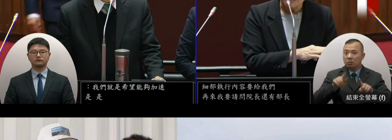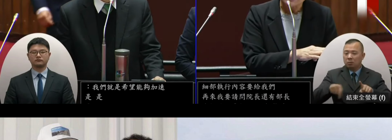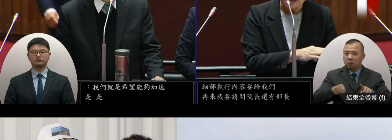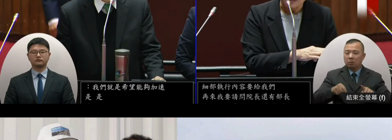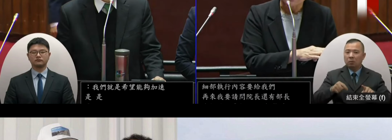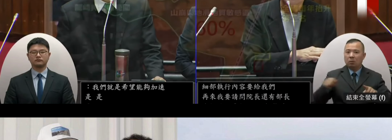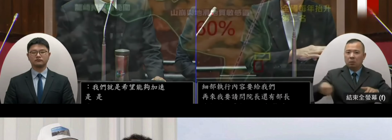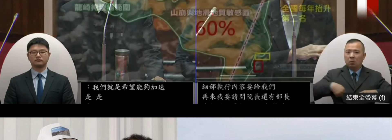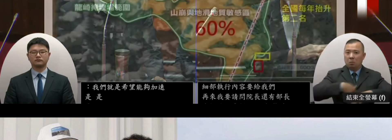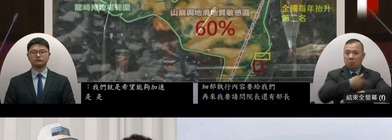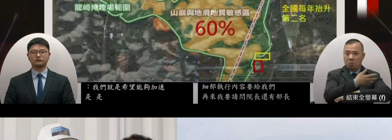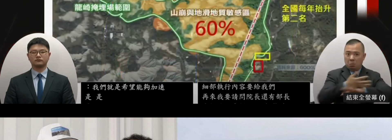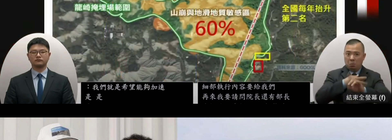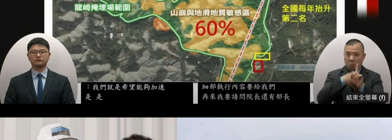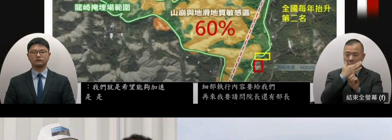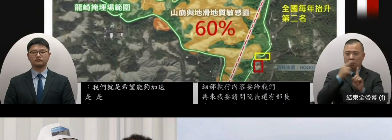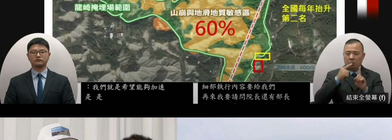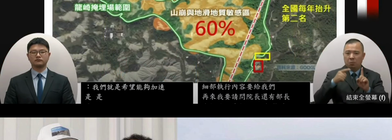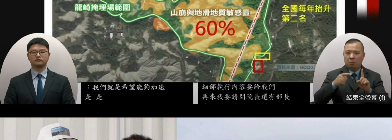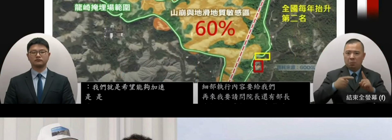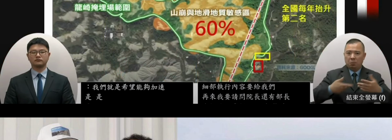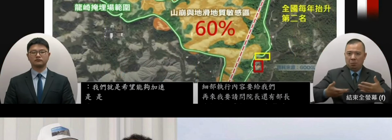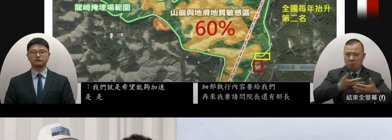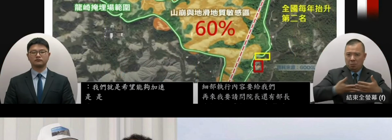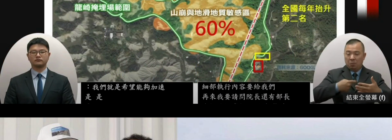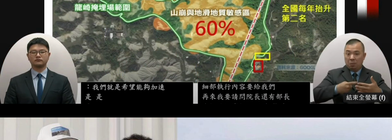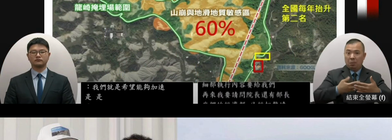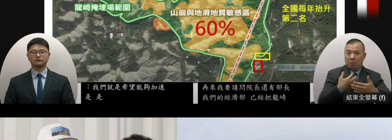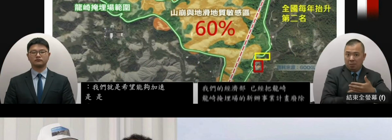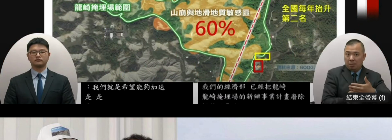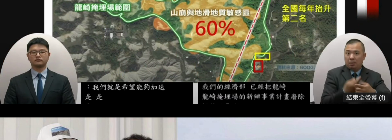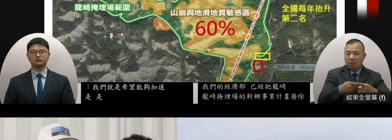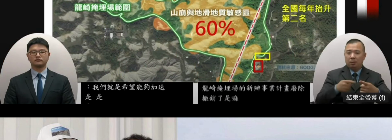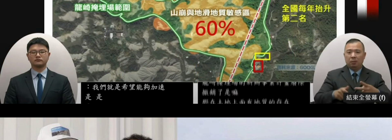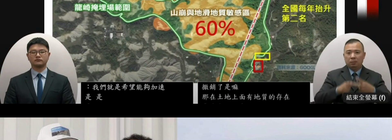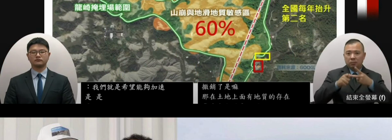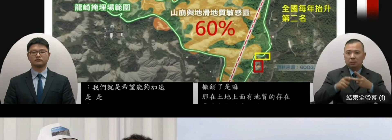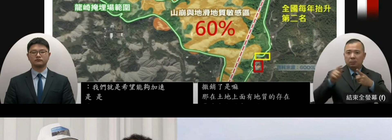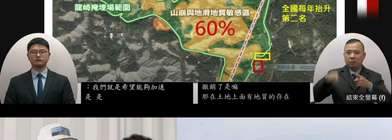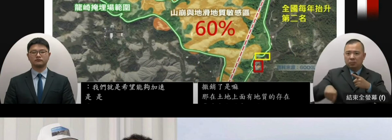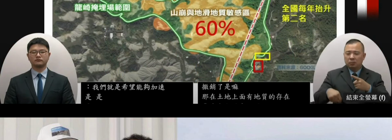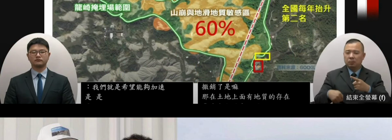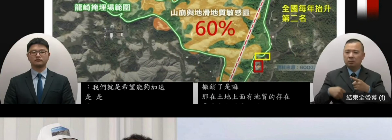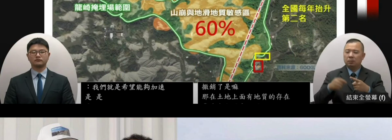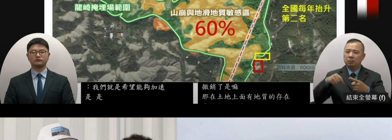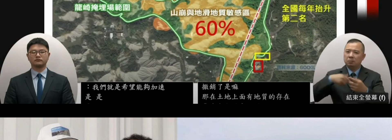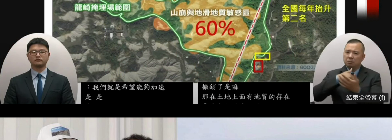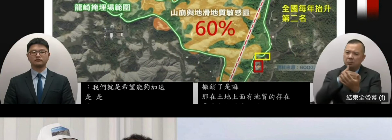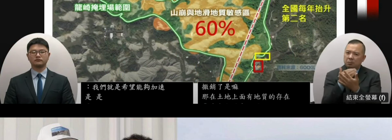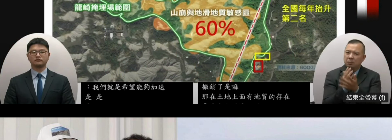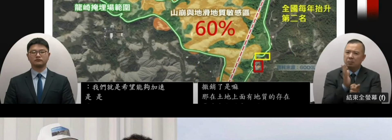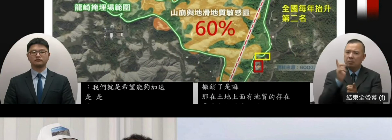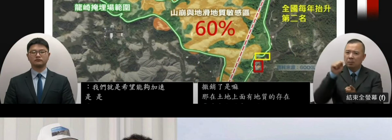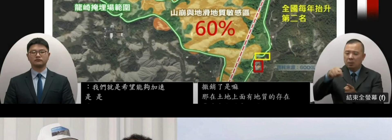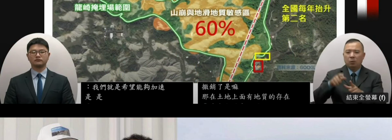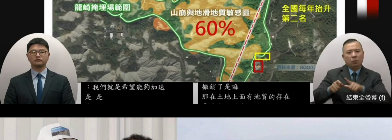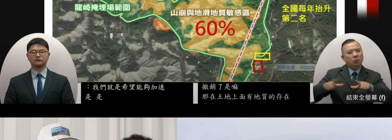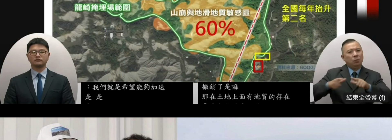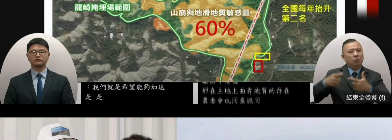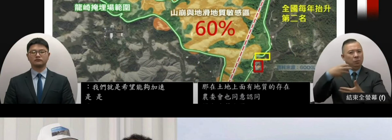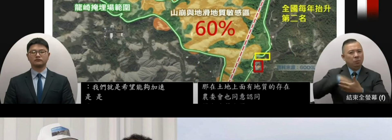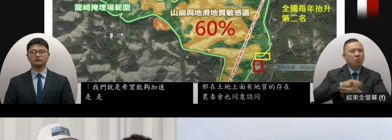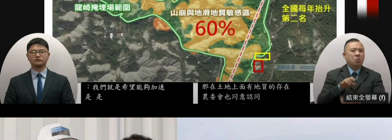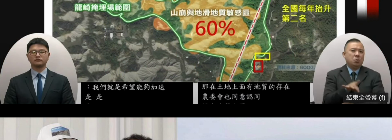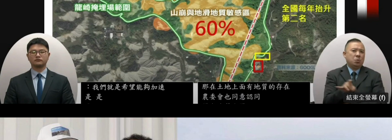固化厂甚至污水处理厂都是在地质公园的土地上面。那因为台南市政